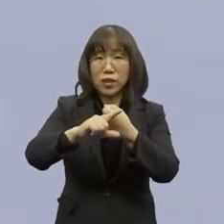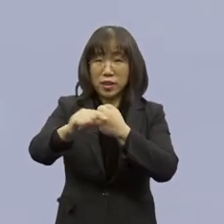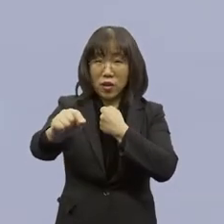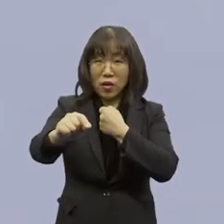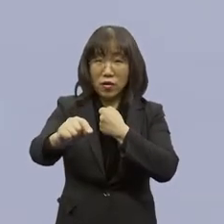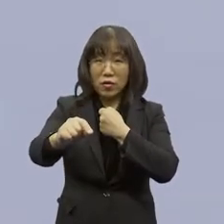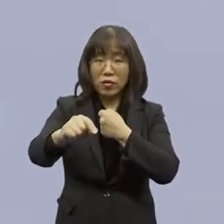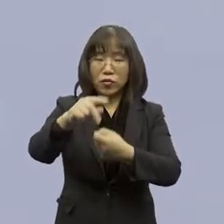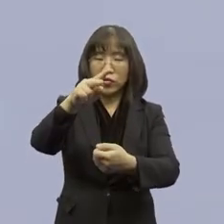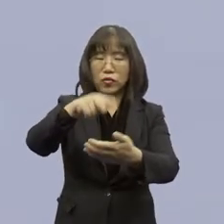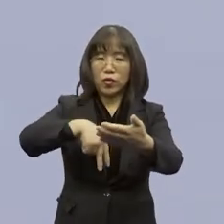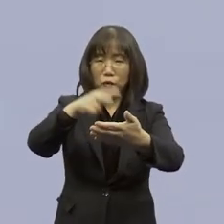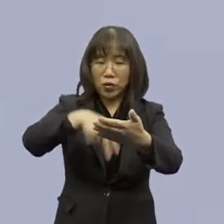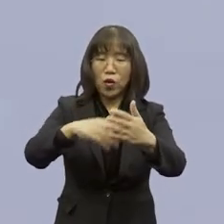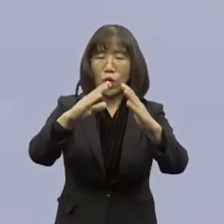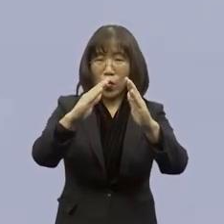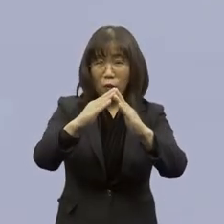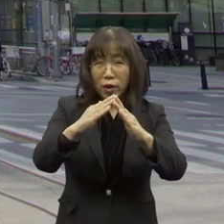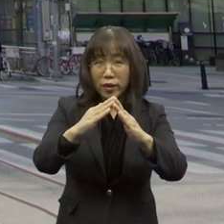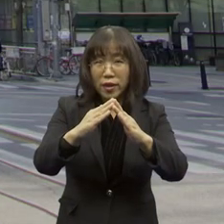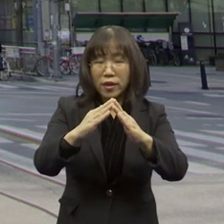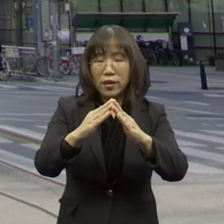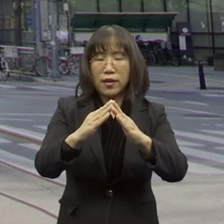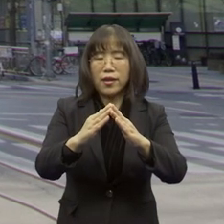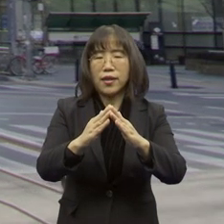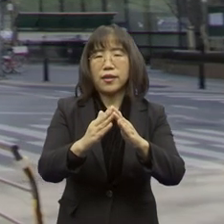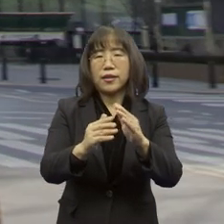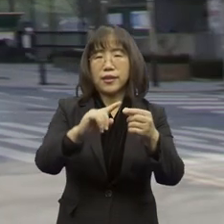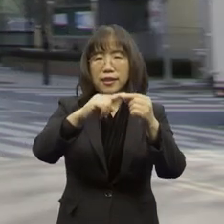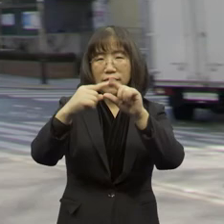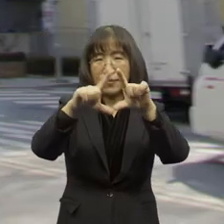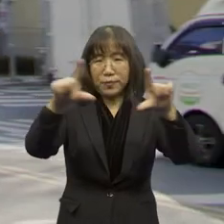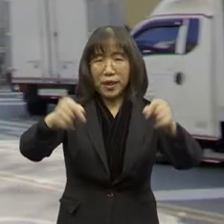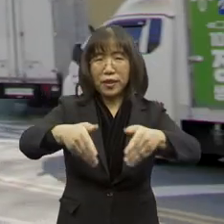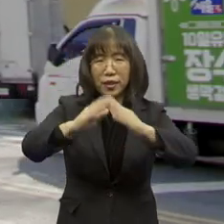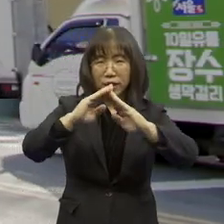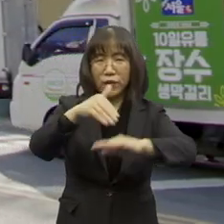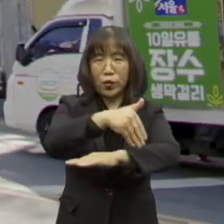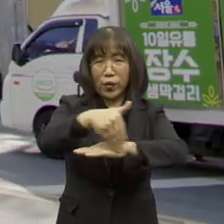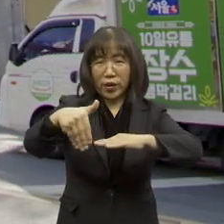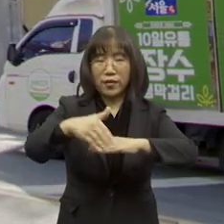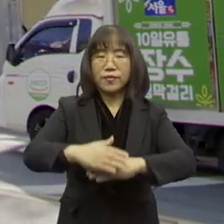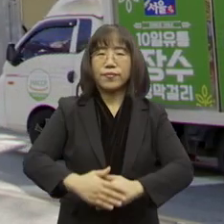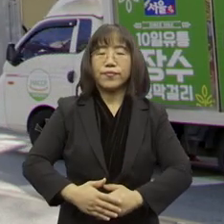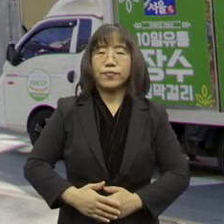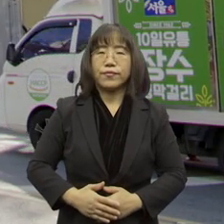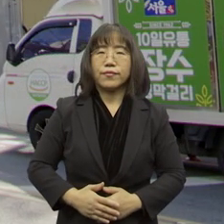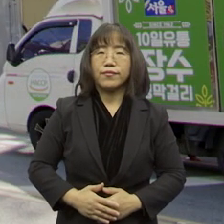내년에도 지역 내 구립 도서관에 희망 글판을 추가 설치할 예정입니다.